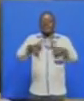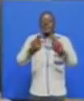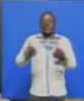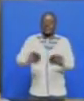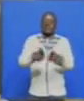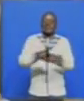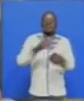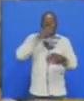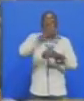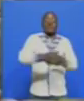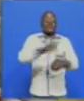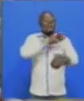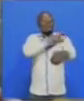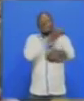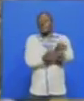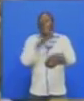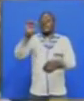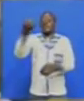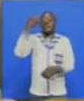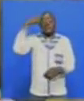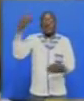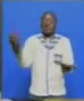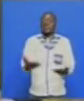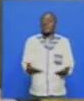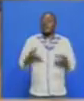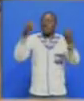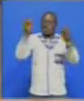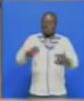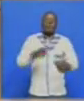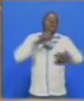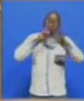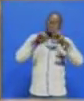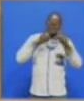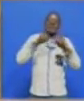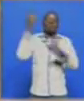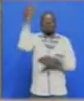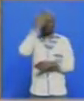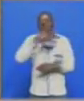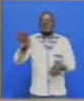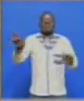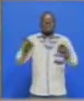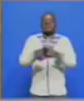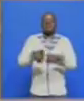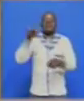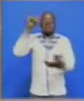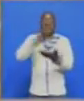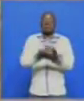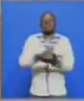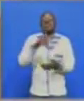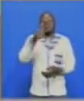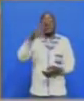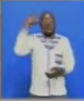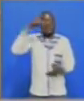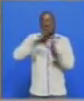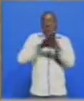les autorités de haut niveau qui sont là de pouvoir s'exprimer. Jamais aussi bien que chez soi, réduire